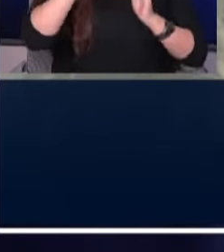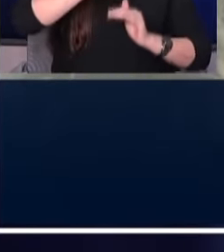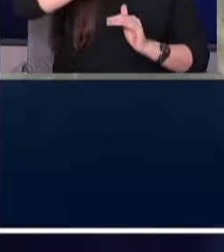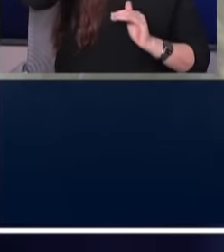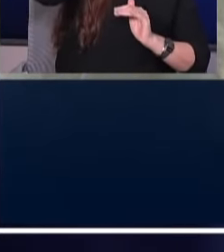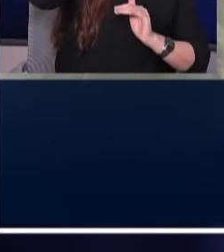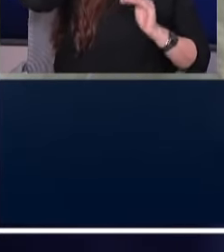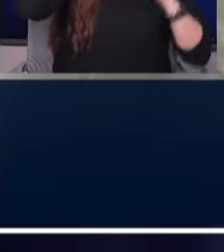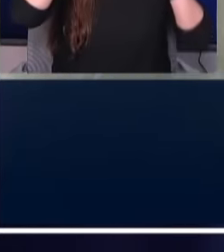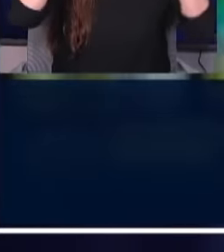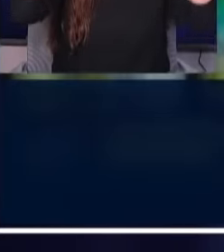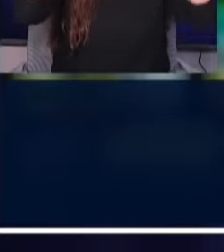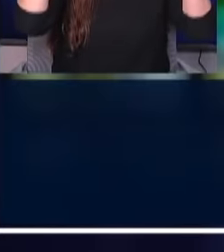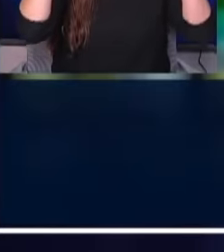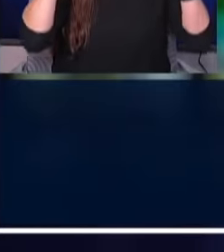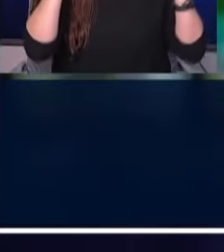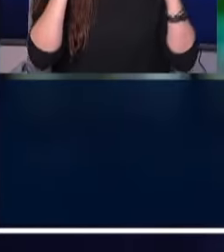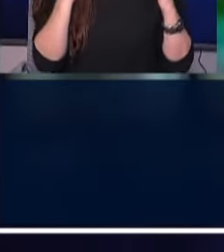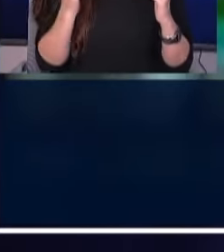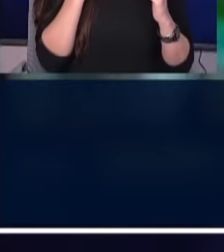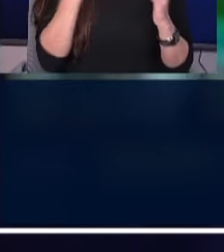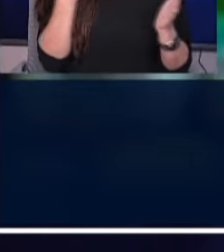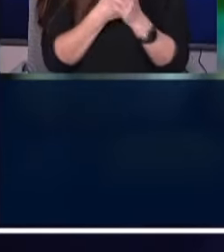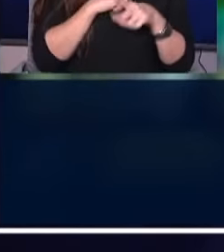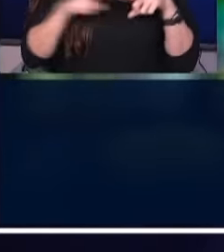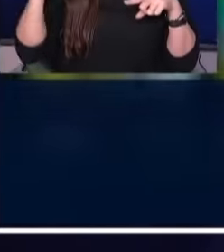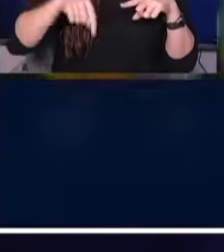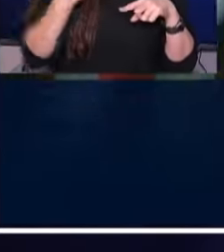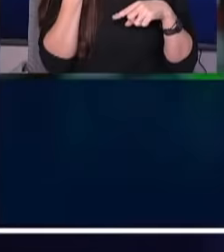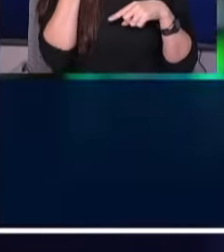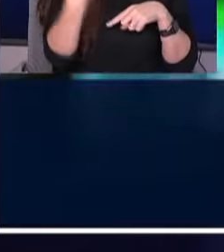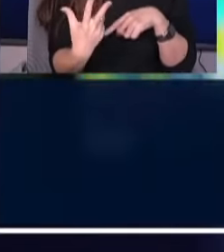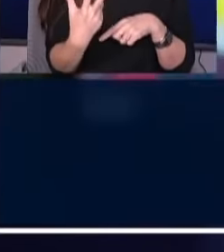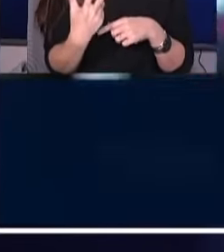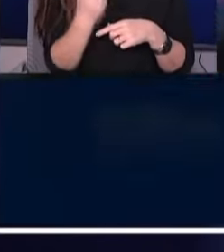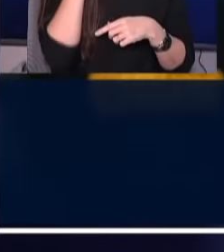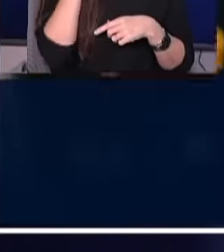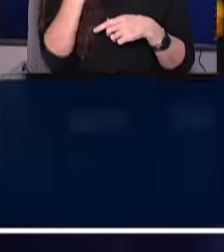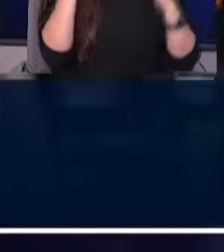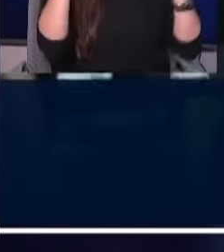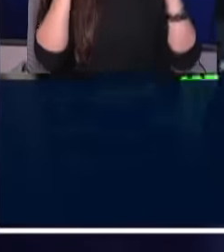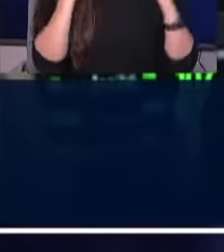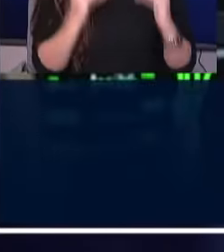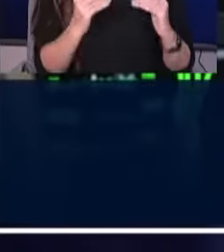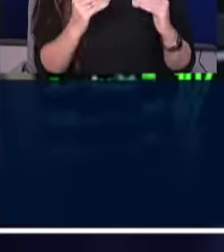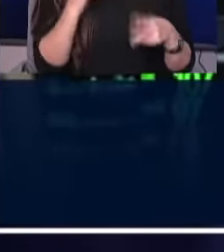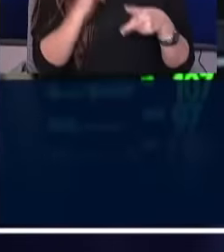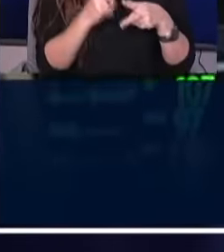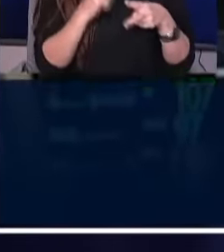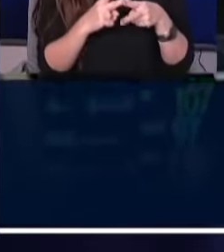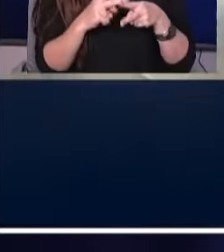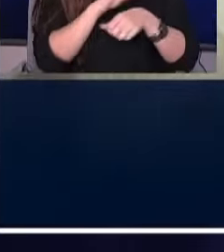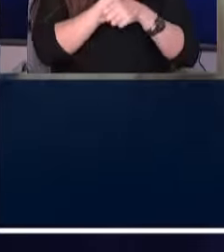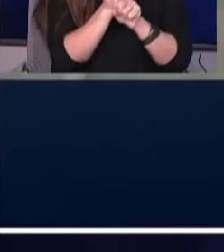כבר בצד היורד, כלומר שבסוף החודש הזה, בעוד כשלושה שבועות, כבר נראה ירידה בתחלואה בקורונה, בעצם